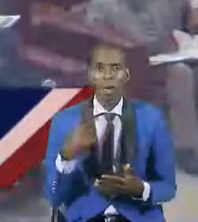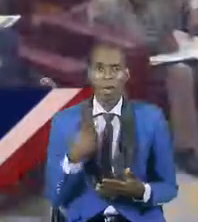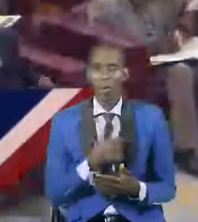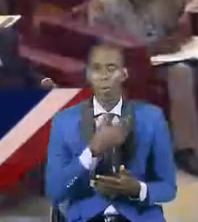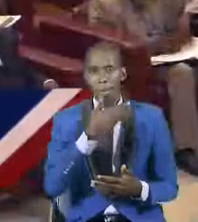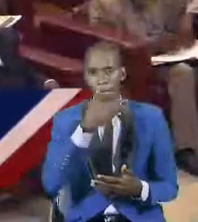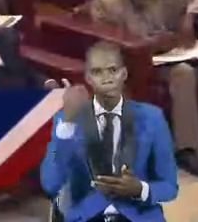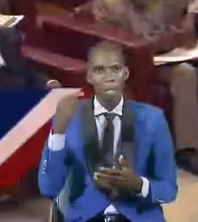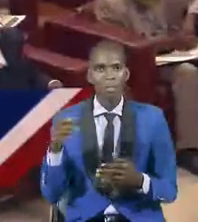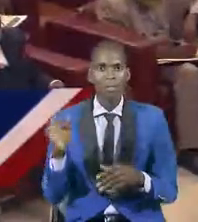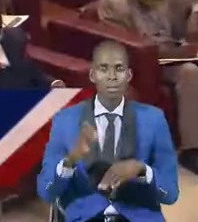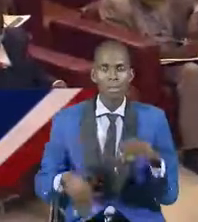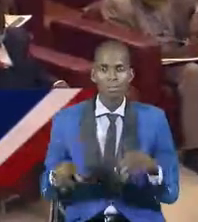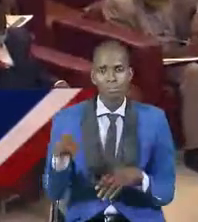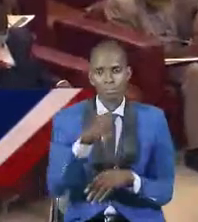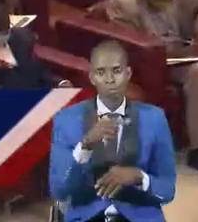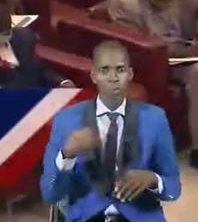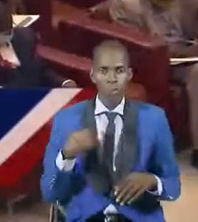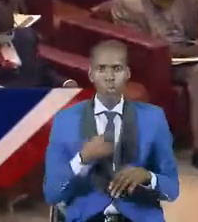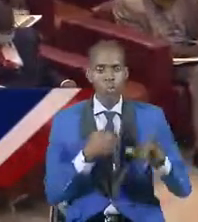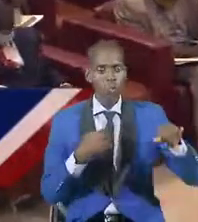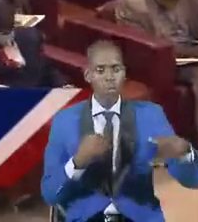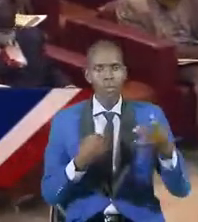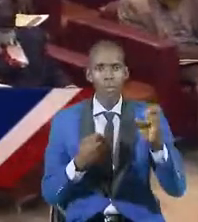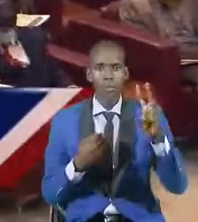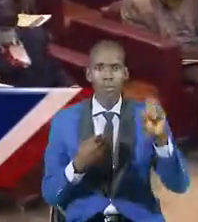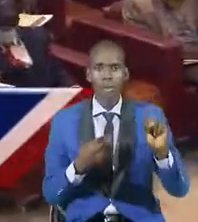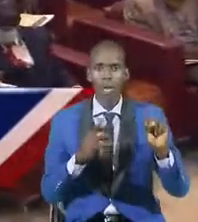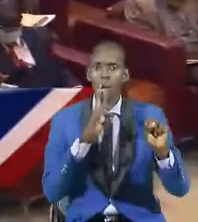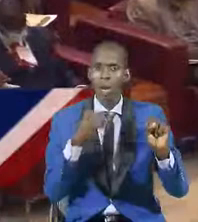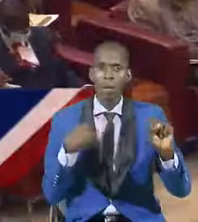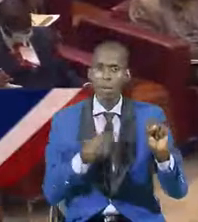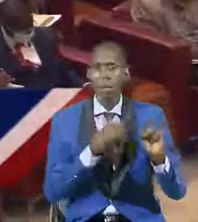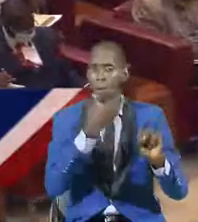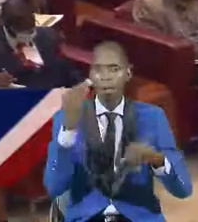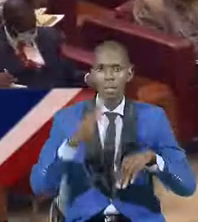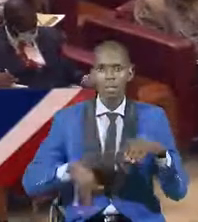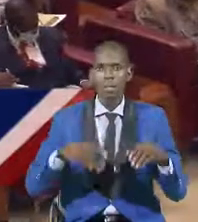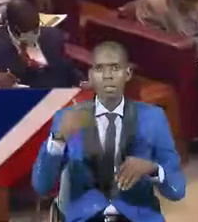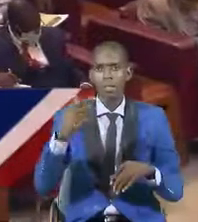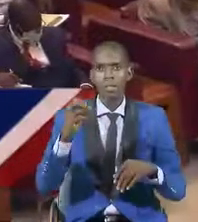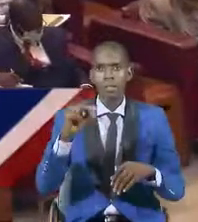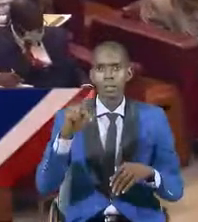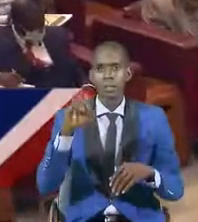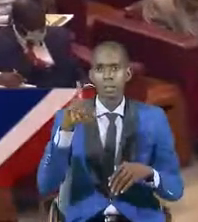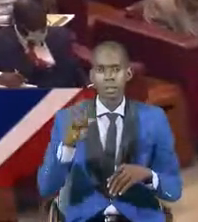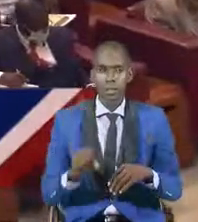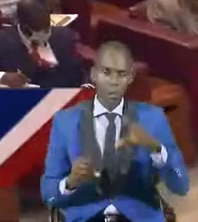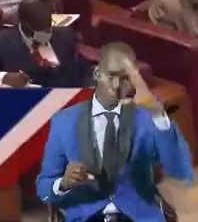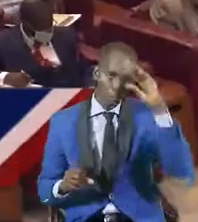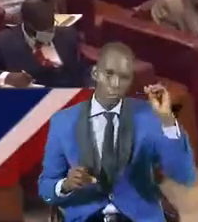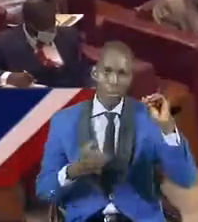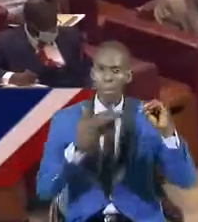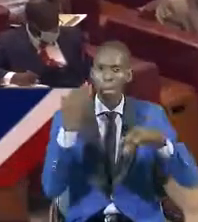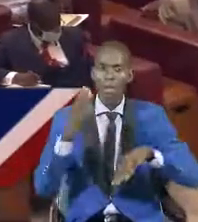Sommes-nous plus excellents? Nous aussi sommes-nous plus excellents que les hommes, que les païens, les